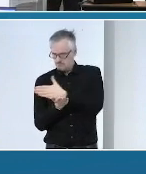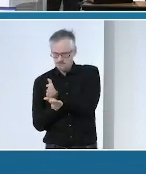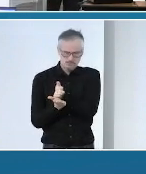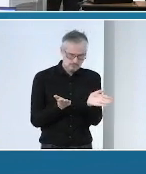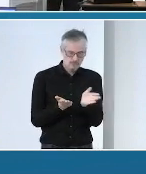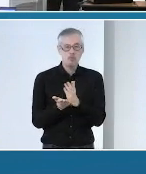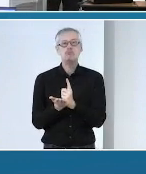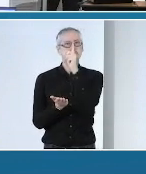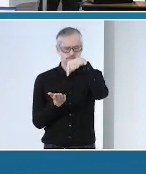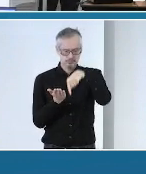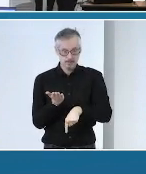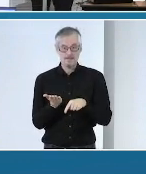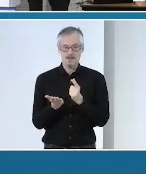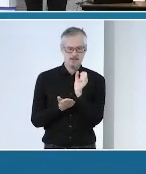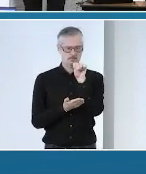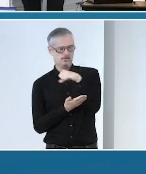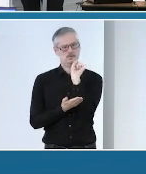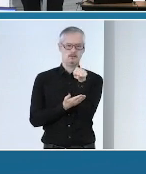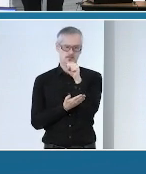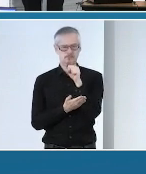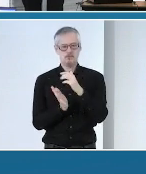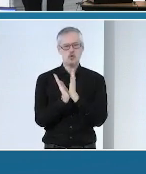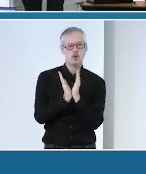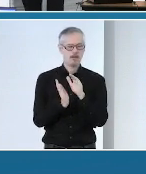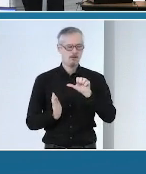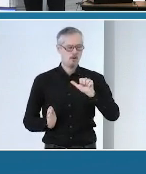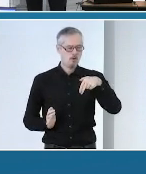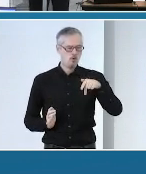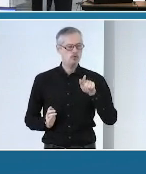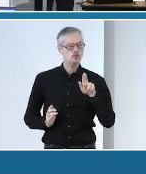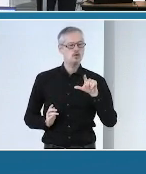Et les canaux semi-circulaires, ils sont orientés dans les 3 plans de l'espace.